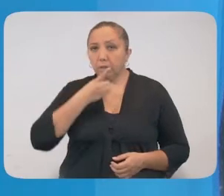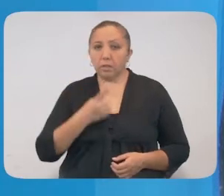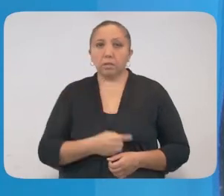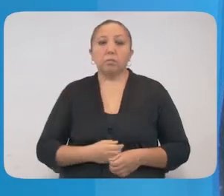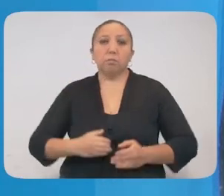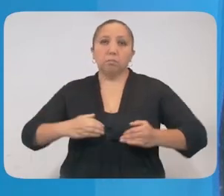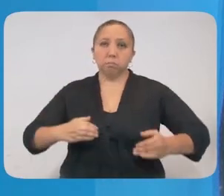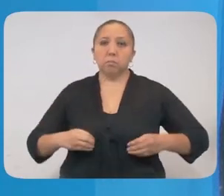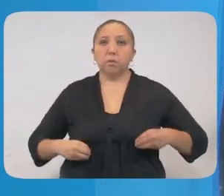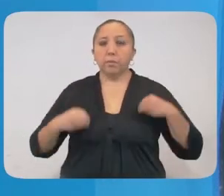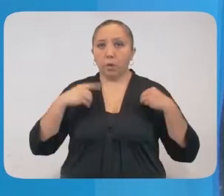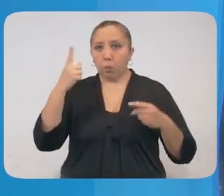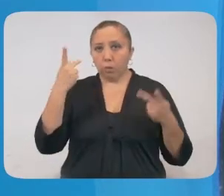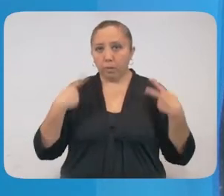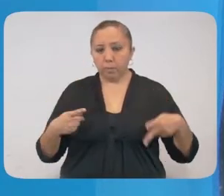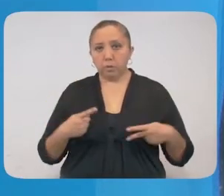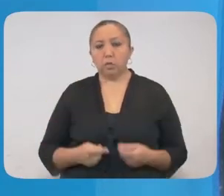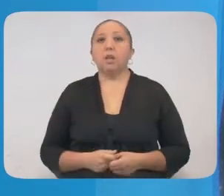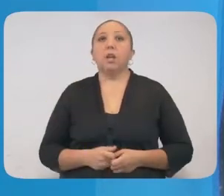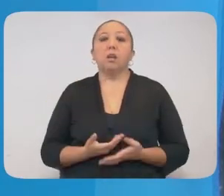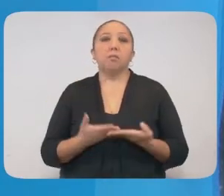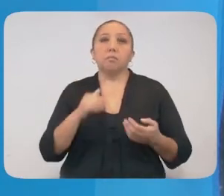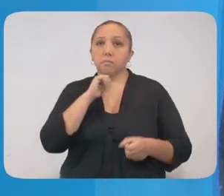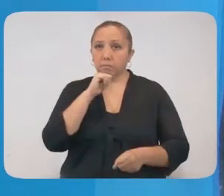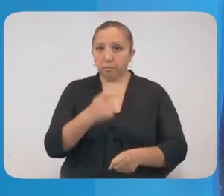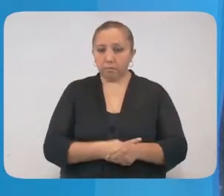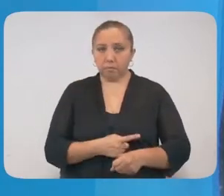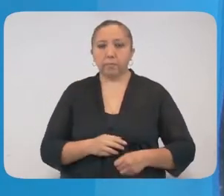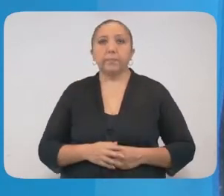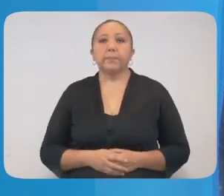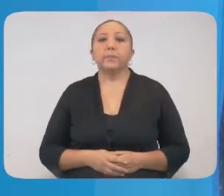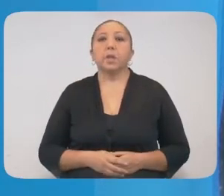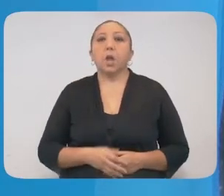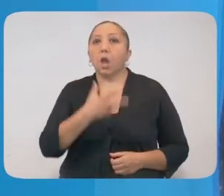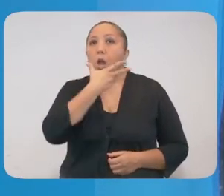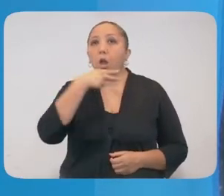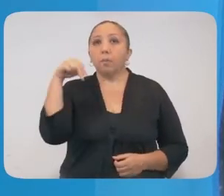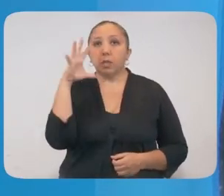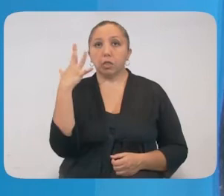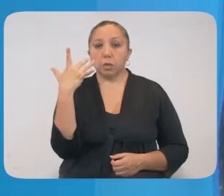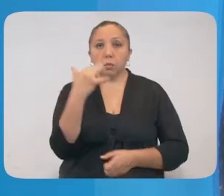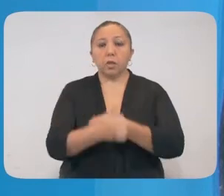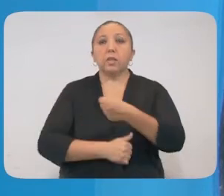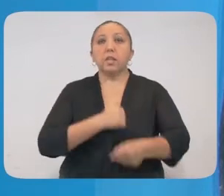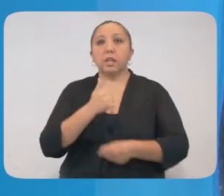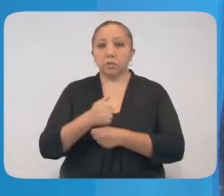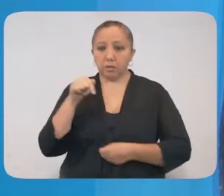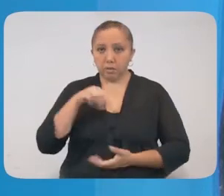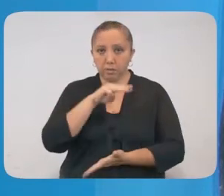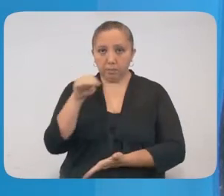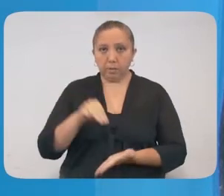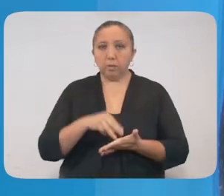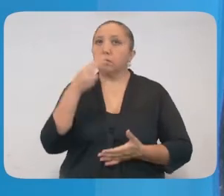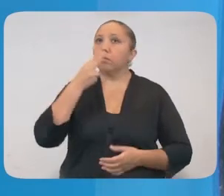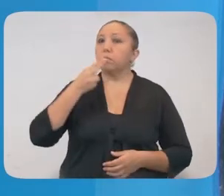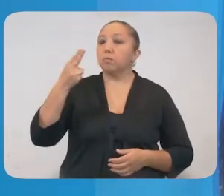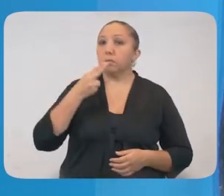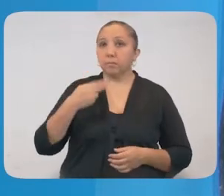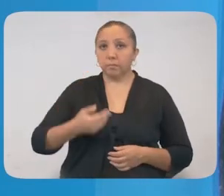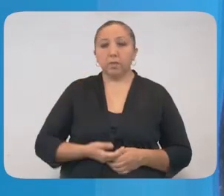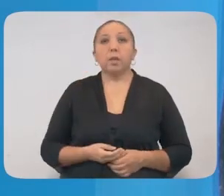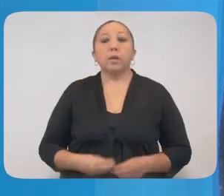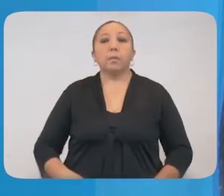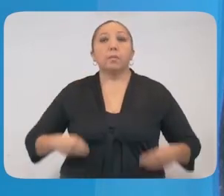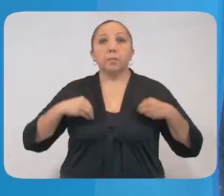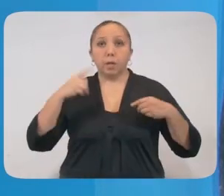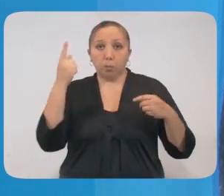haptik anasinukahal ma chik pahangulak ohanilti. Kahak balkachete ostul mak takualkila mishba chik pahaktio. Untul ship 73 hapti